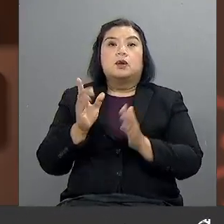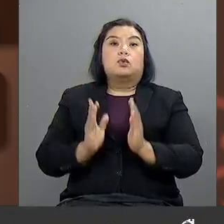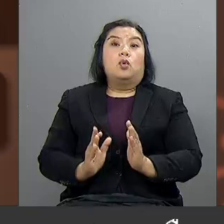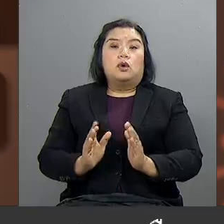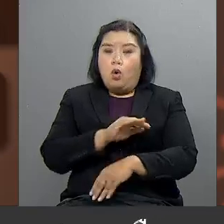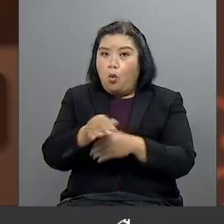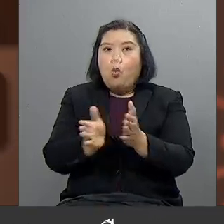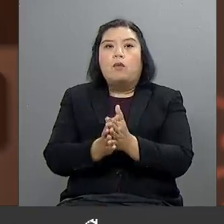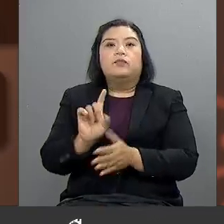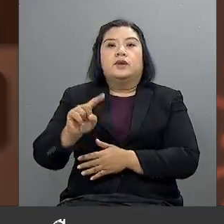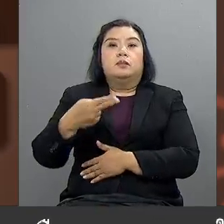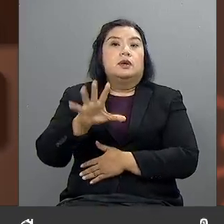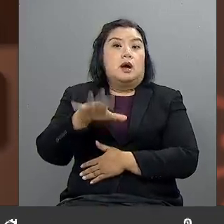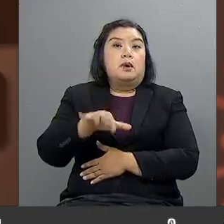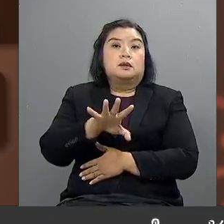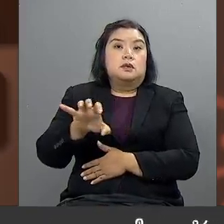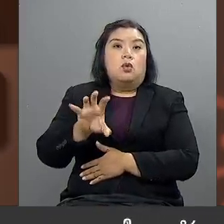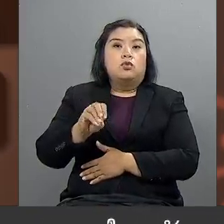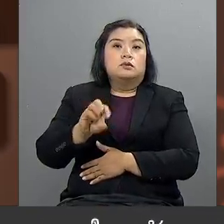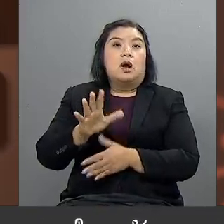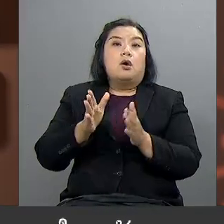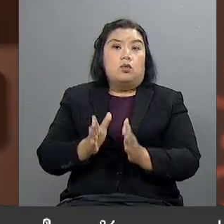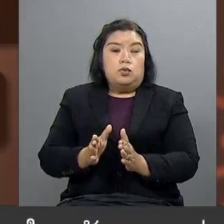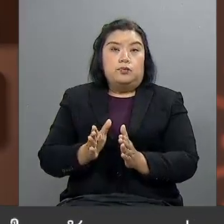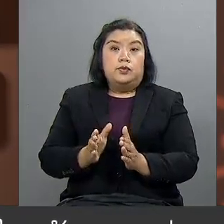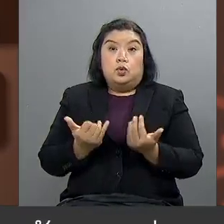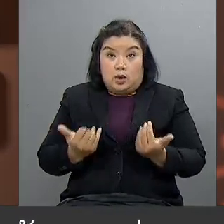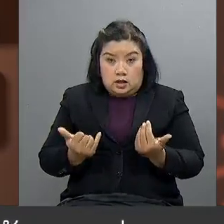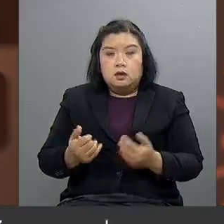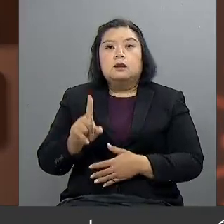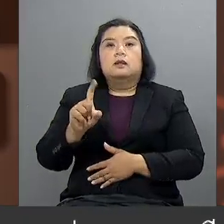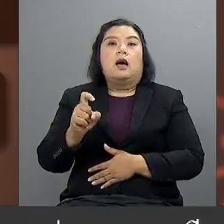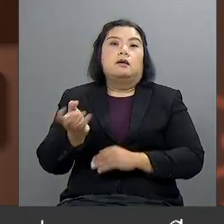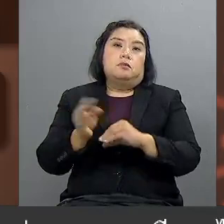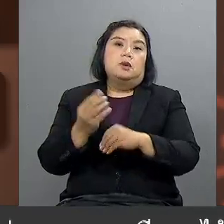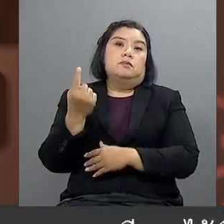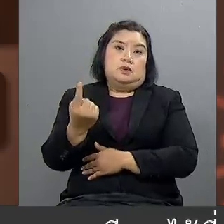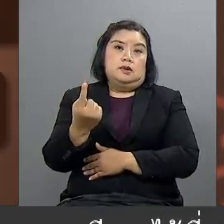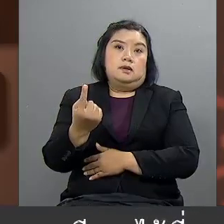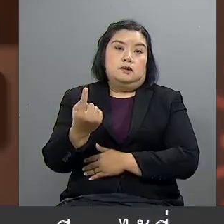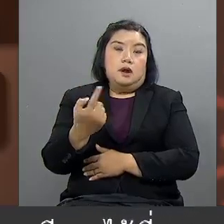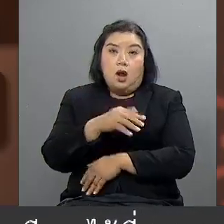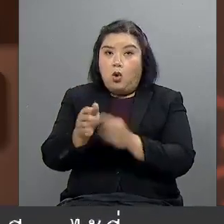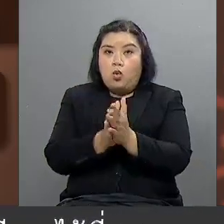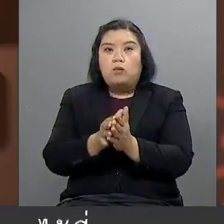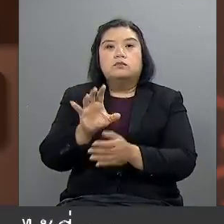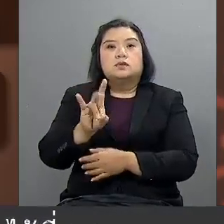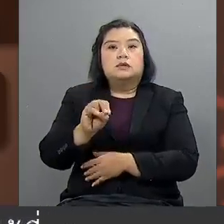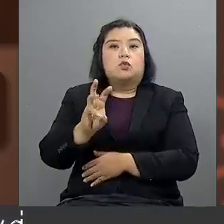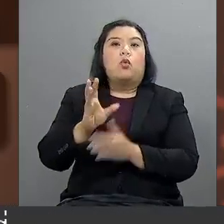15, 465คนมีผู้เสียชีวิตท่านเติมอีกหนึ่งคนนะครับรวมเป็น 7 16คนครับ